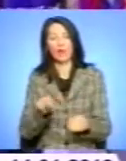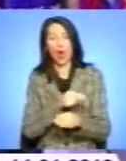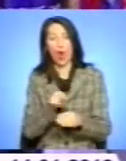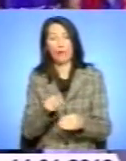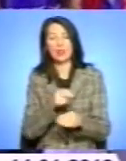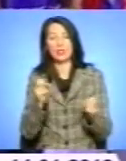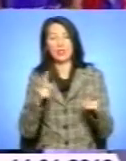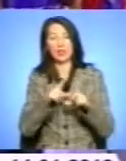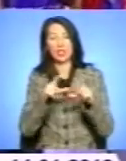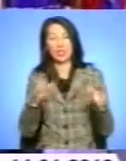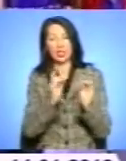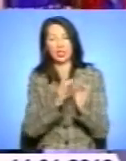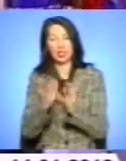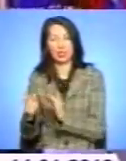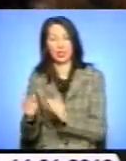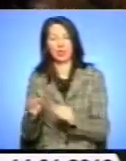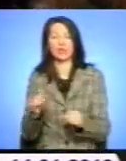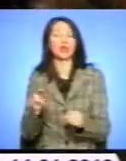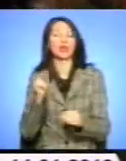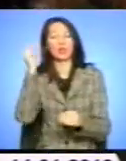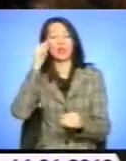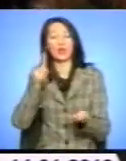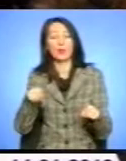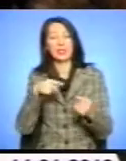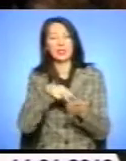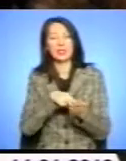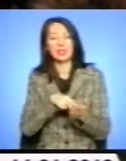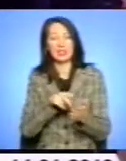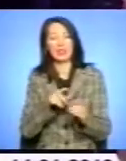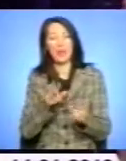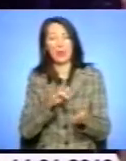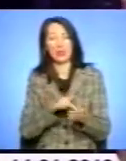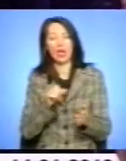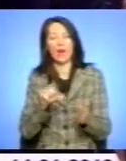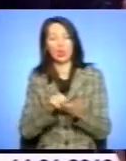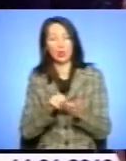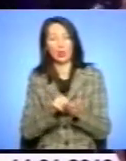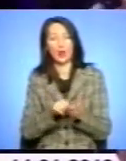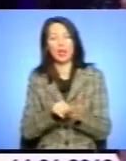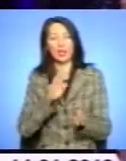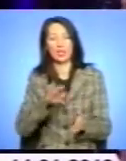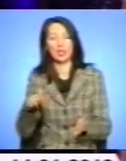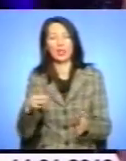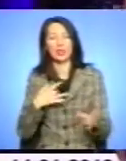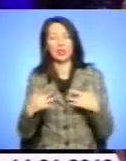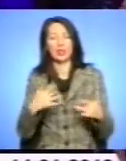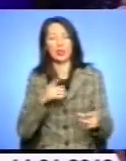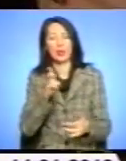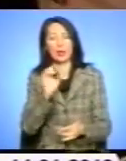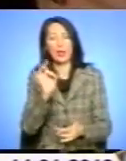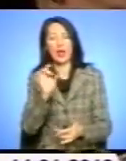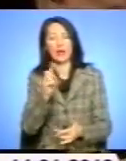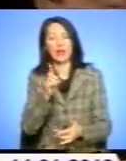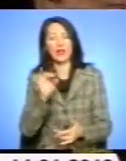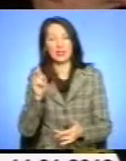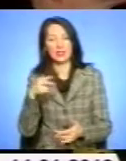будинків-інтернатів, навчально-реабілітаційних центрів міста. Виступали юні таланти на сцені Палацу культури «Березіль». Представили на фестивалі не